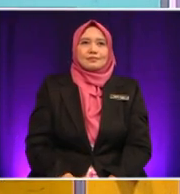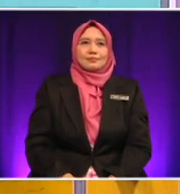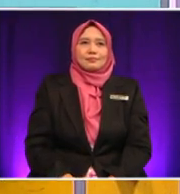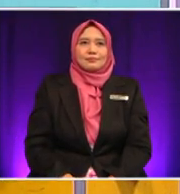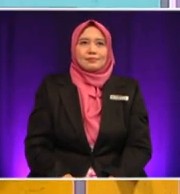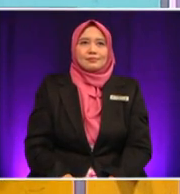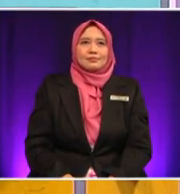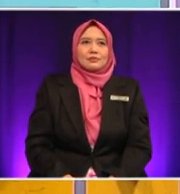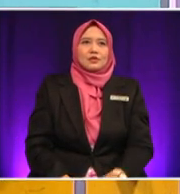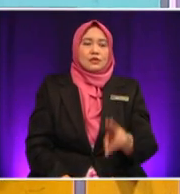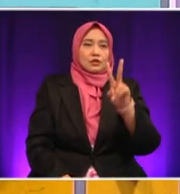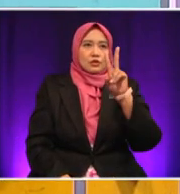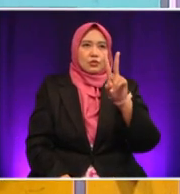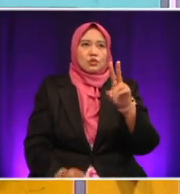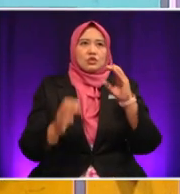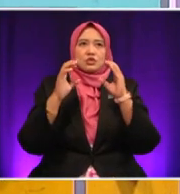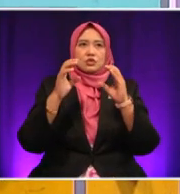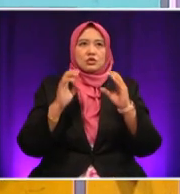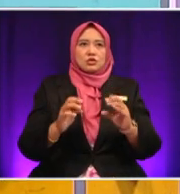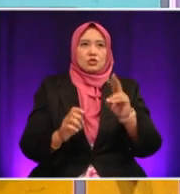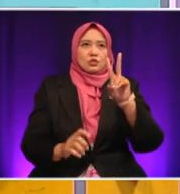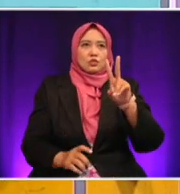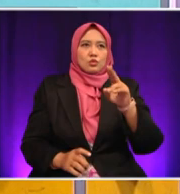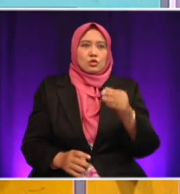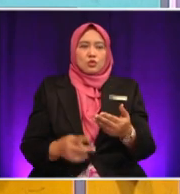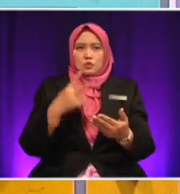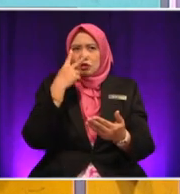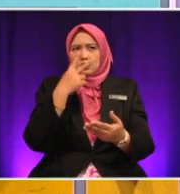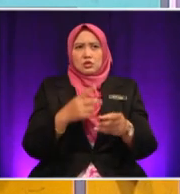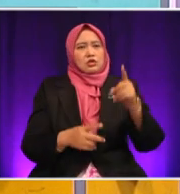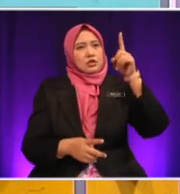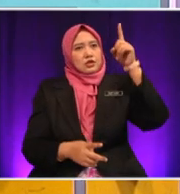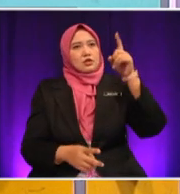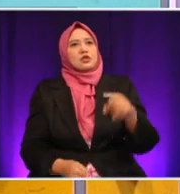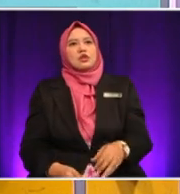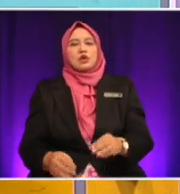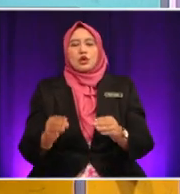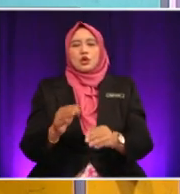susunannya 012345 tengok 5 itu jatuh pada